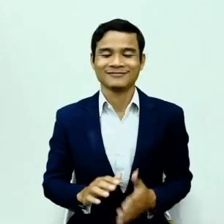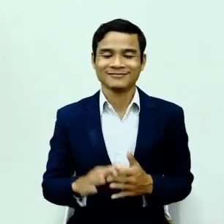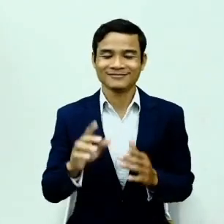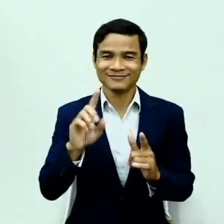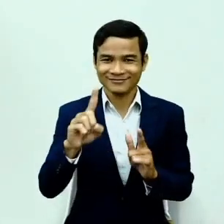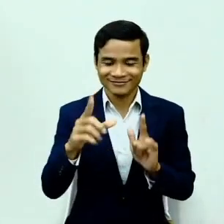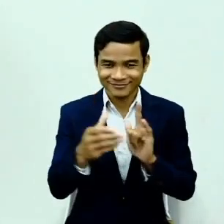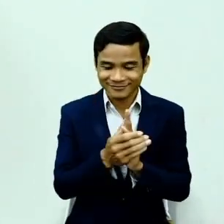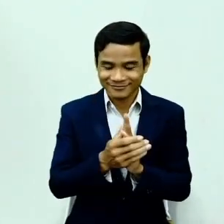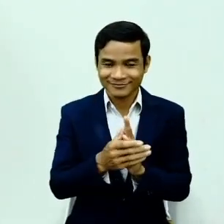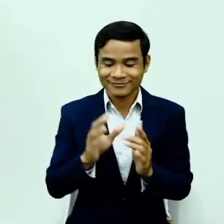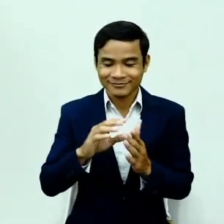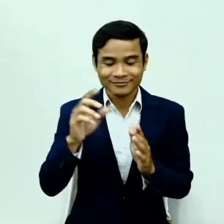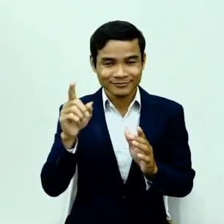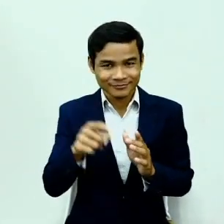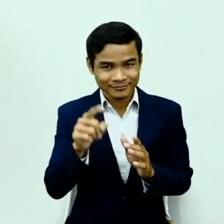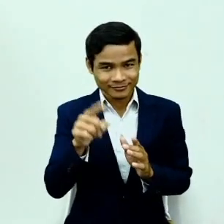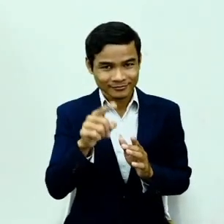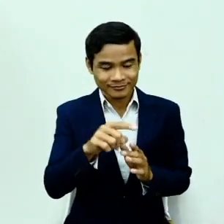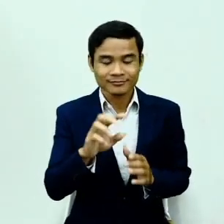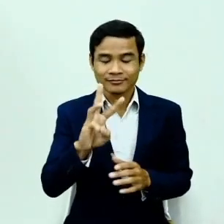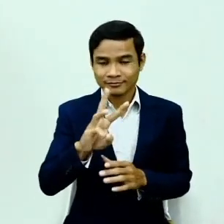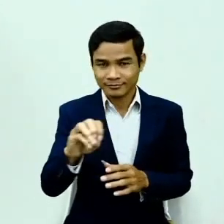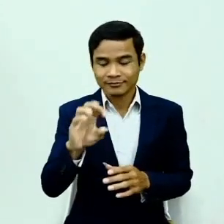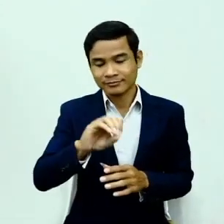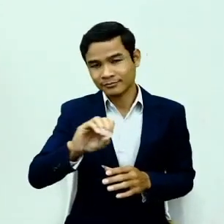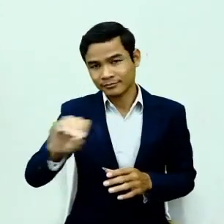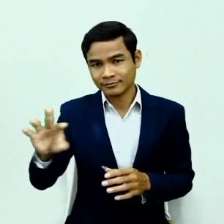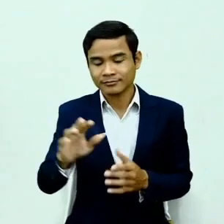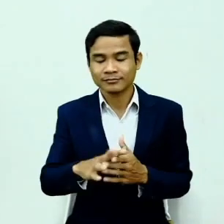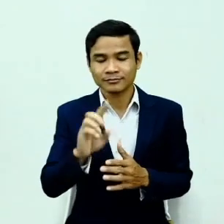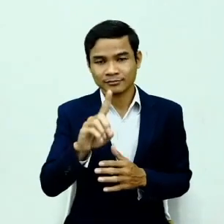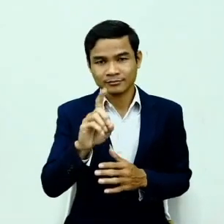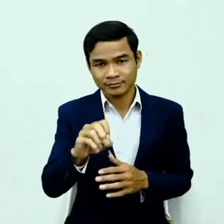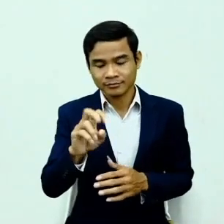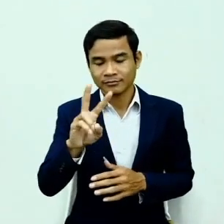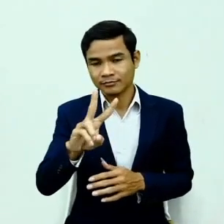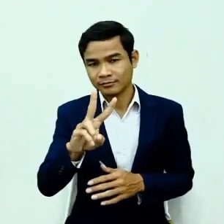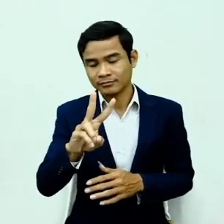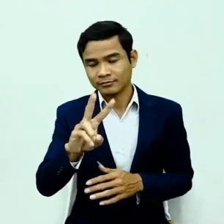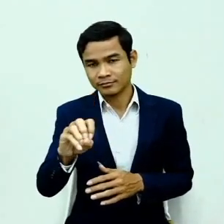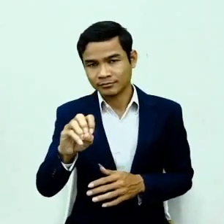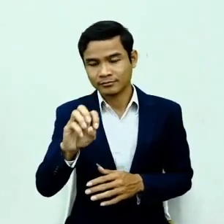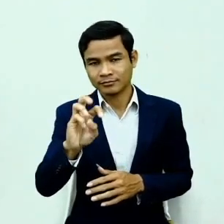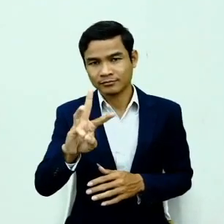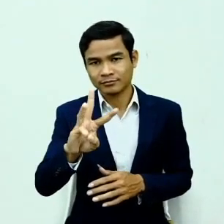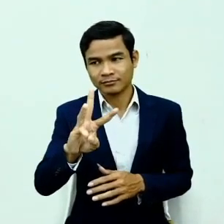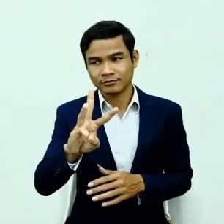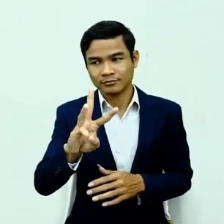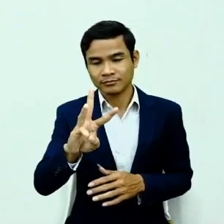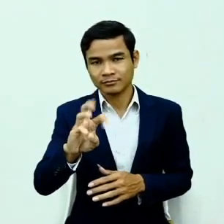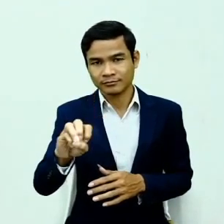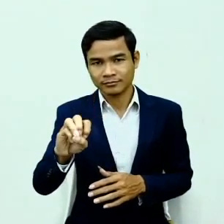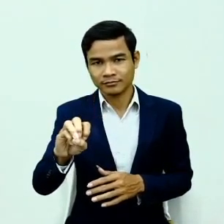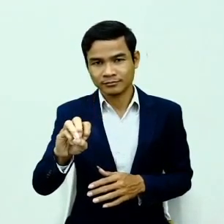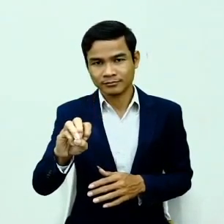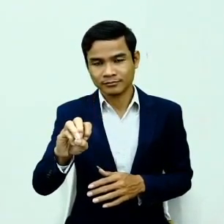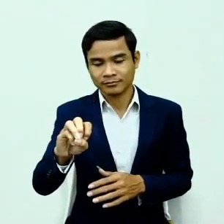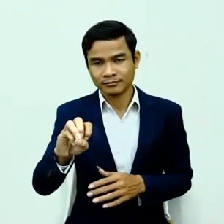mình xám sập chứ nè cô chốt đó xám chà đọc chà mập hơi